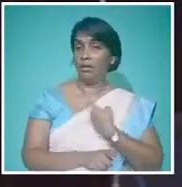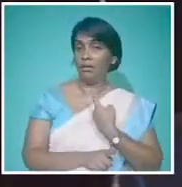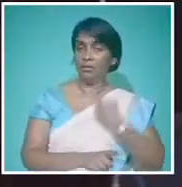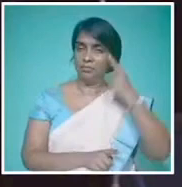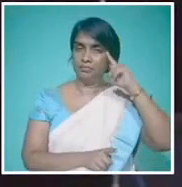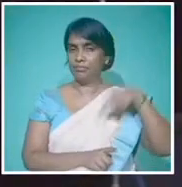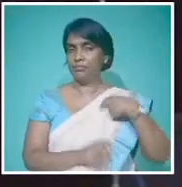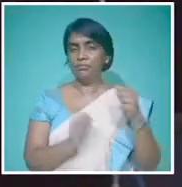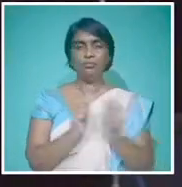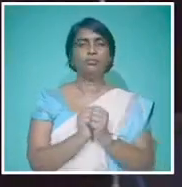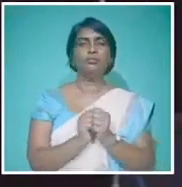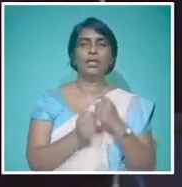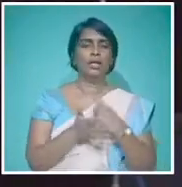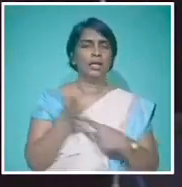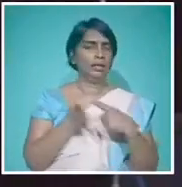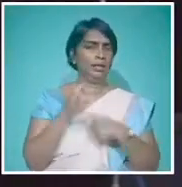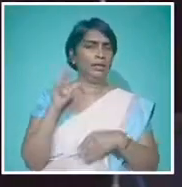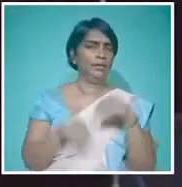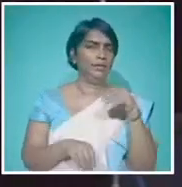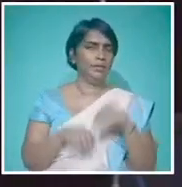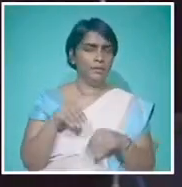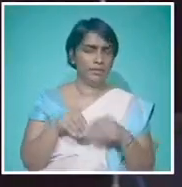ගත්තා, දේශපාලන වශයෙන්